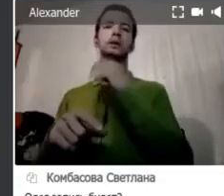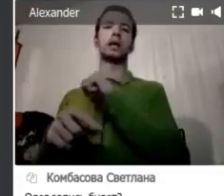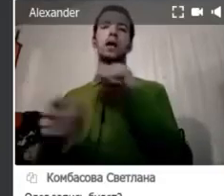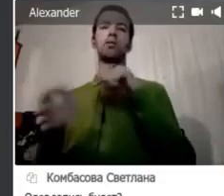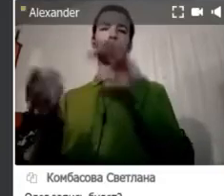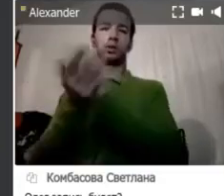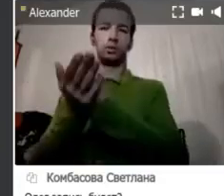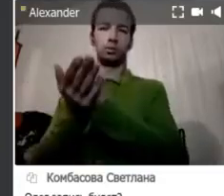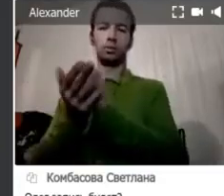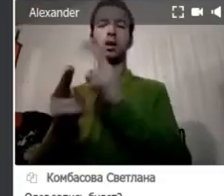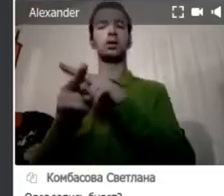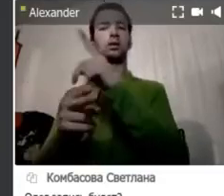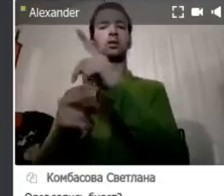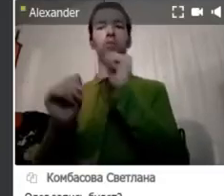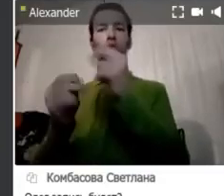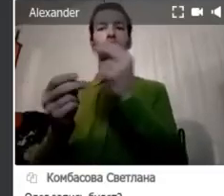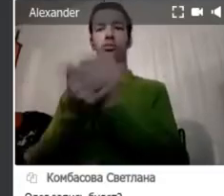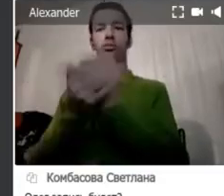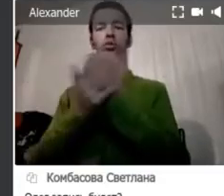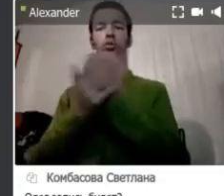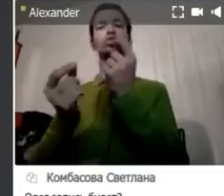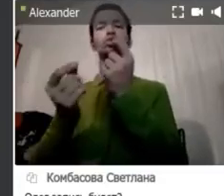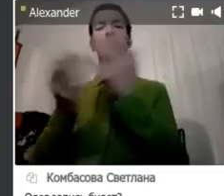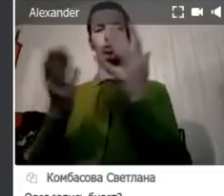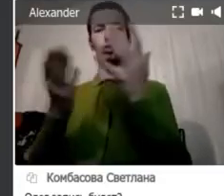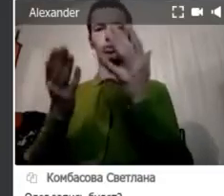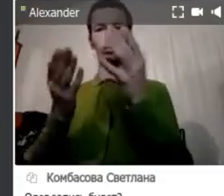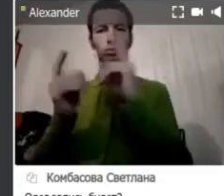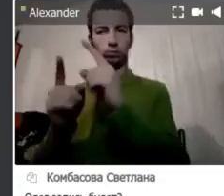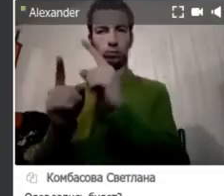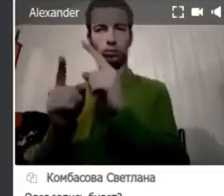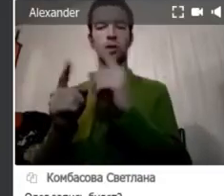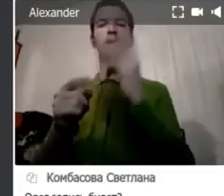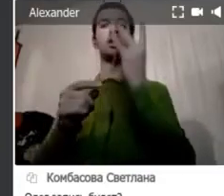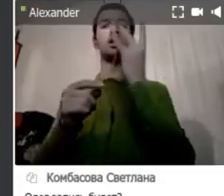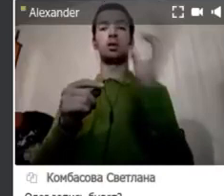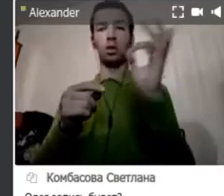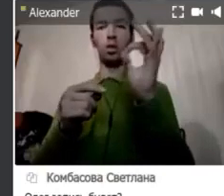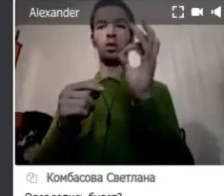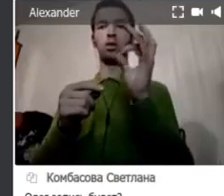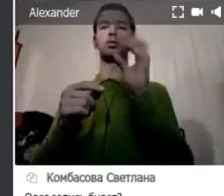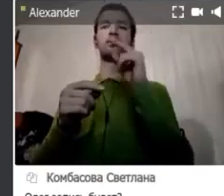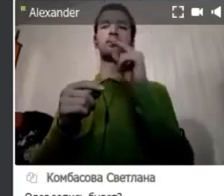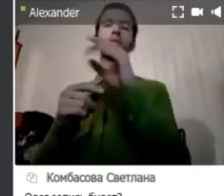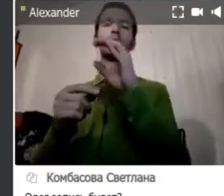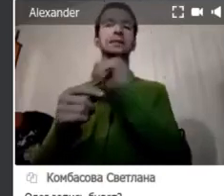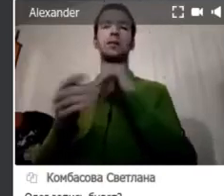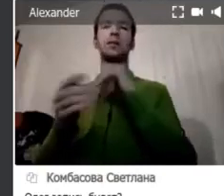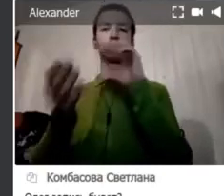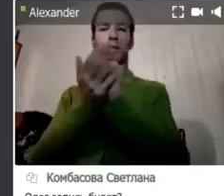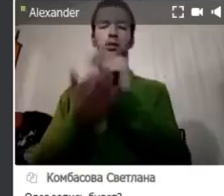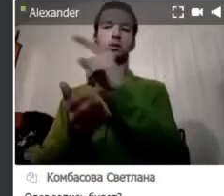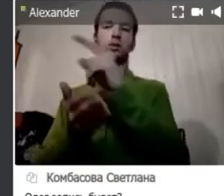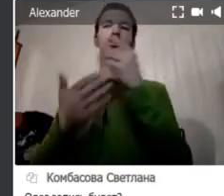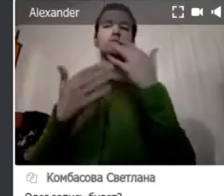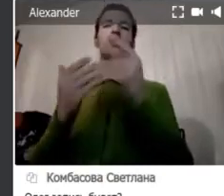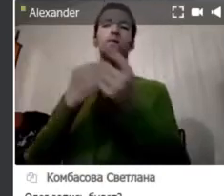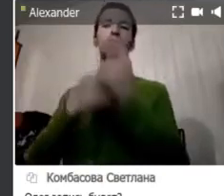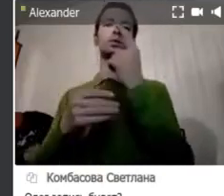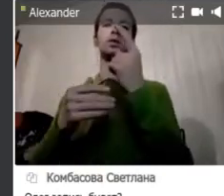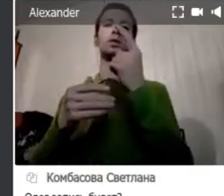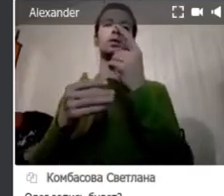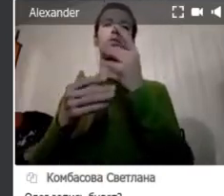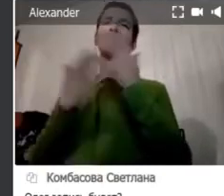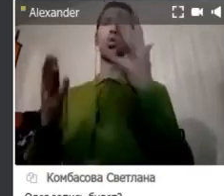за себя. Б – бизнесмены – это еще более интересный сектор, потому что там еще больше